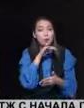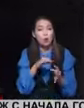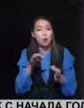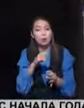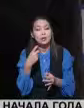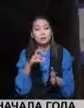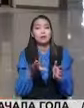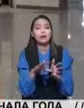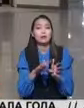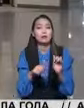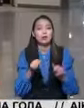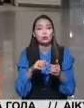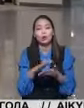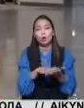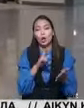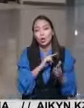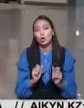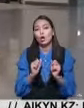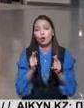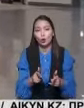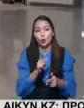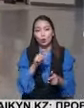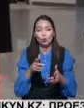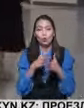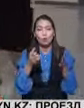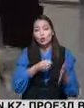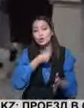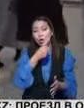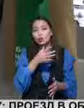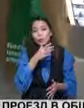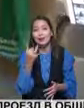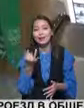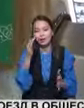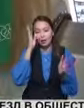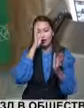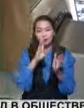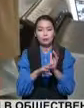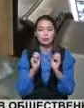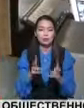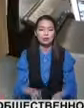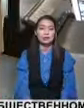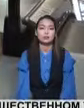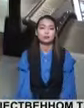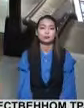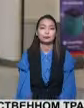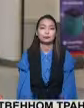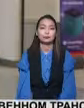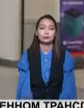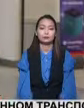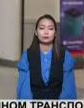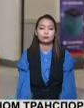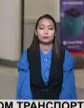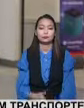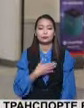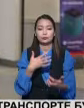атомной энергетики, возможностью дальнейшего трудоустройства. Людей более старшего поколения интересовала экологическая безопасность. Я считаю,